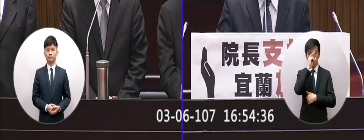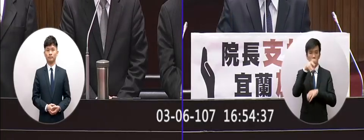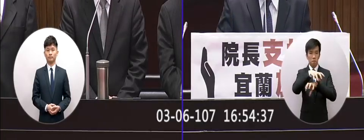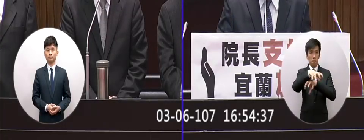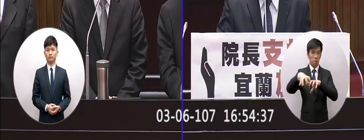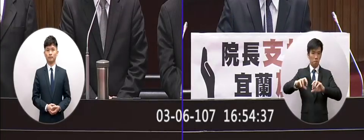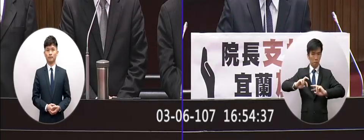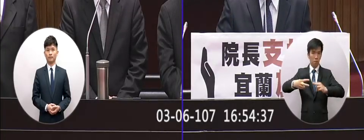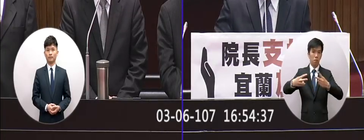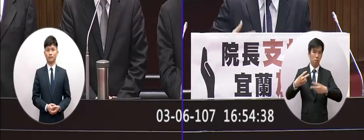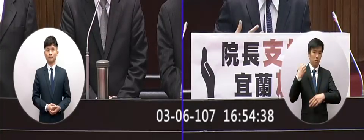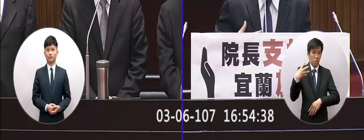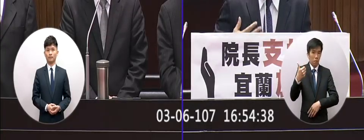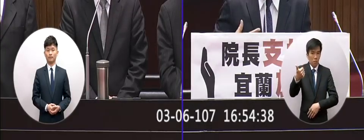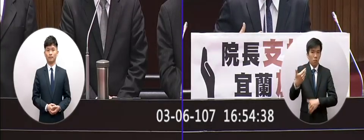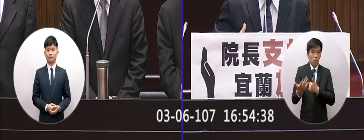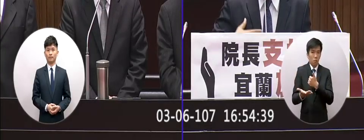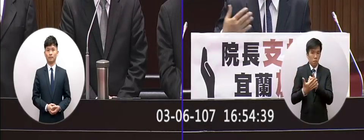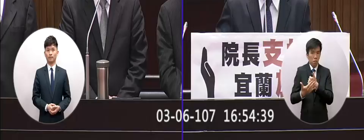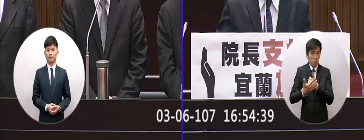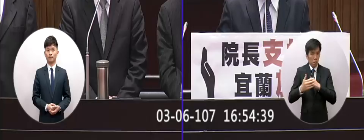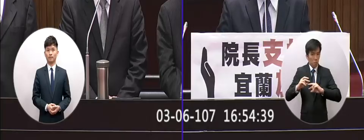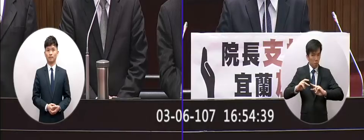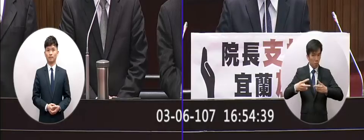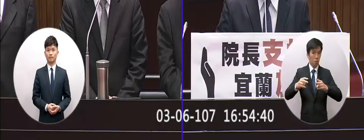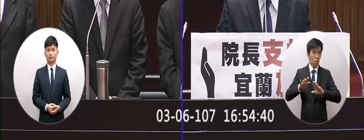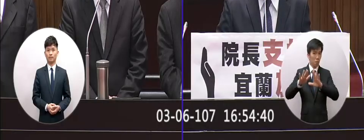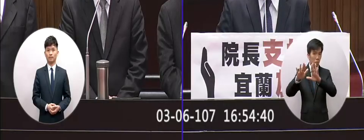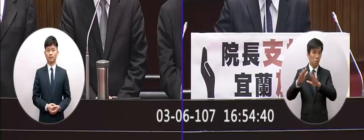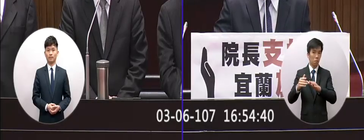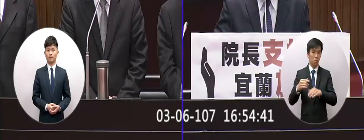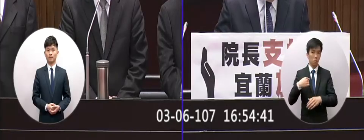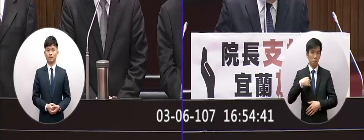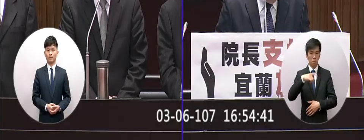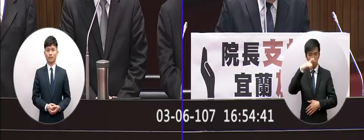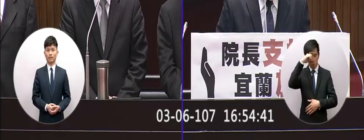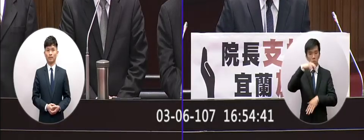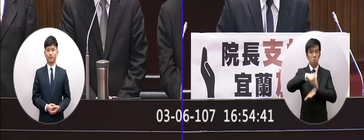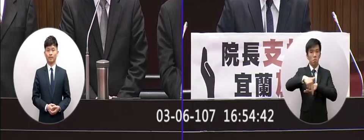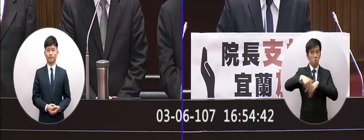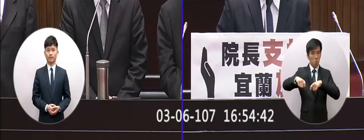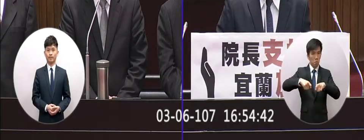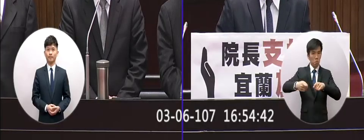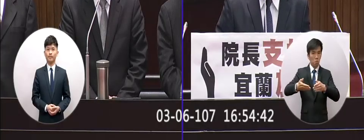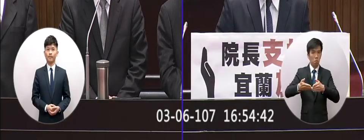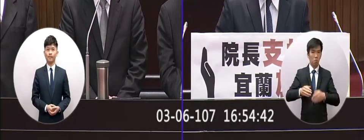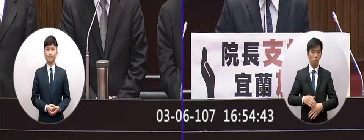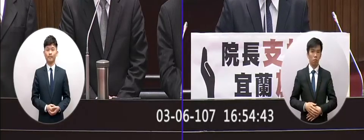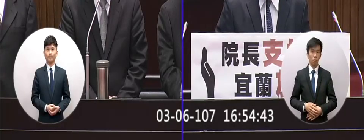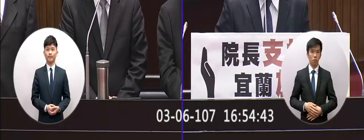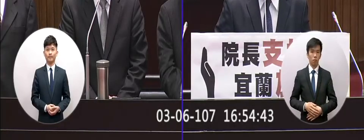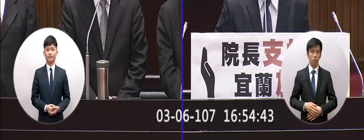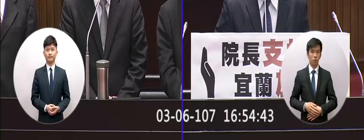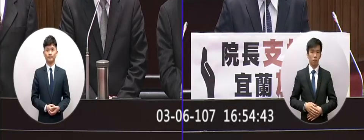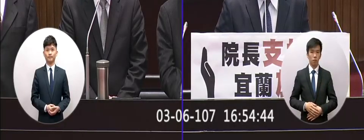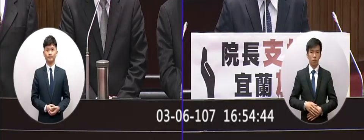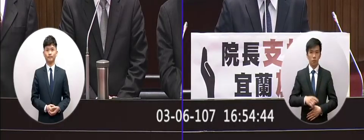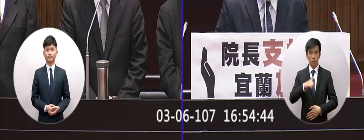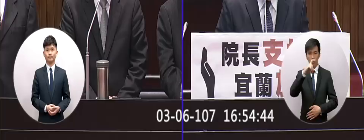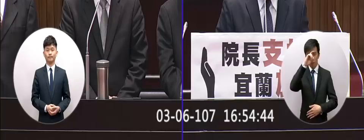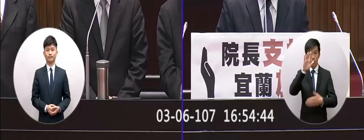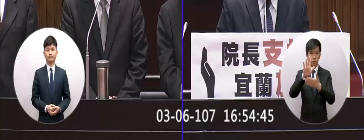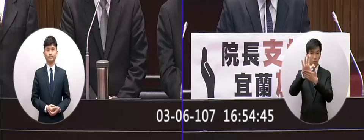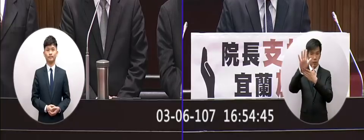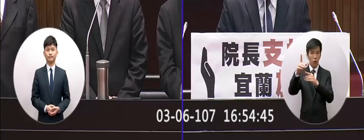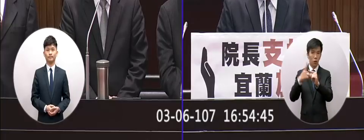骨？我有全盘的一个规划。我想未来一定要需要大中央呢大力